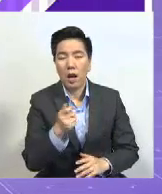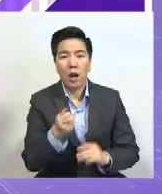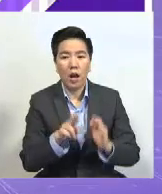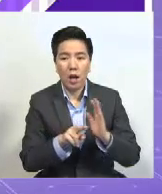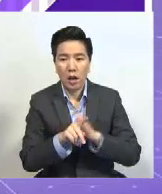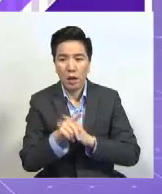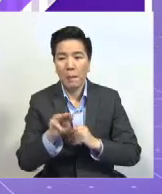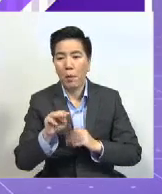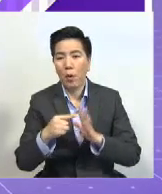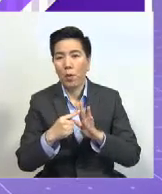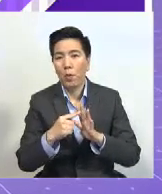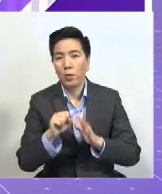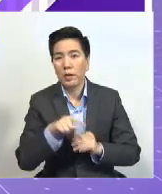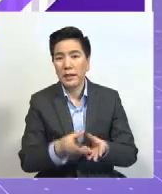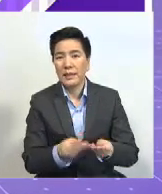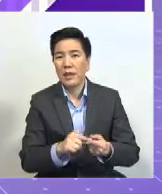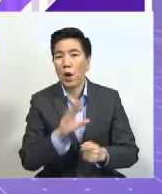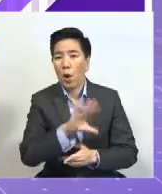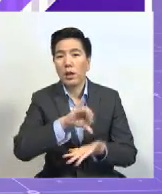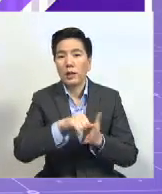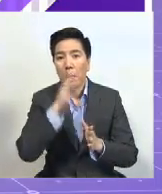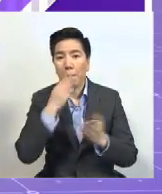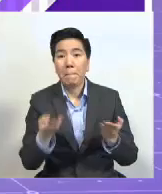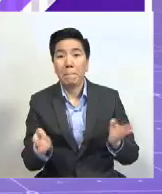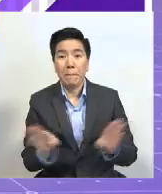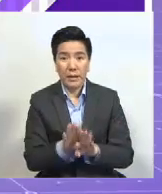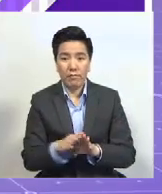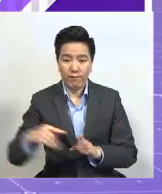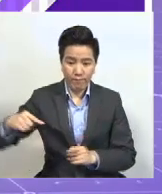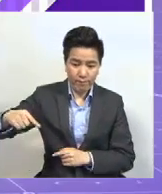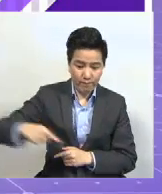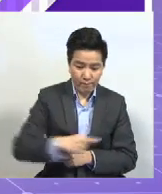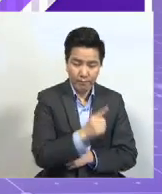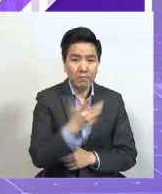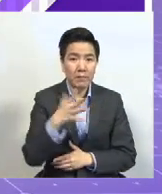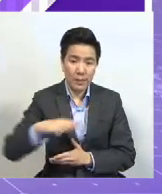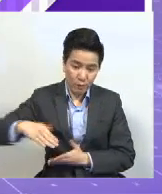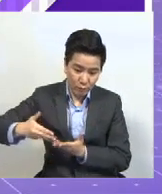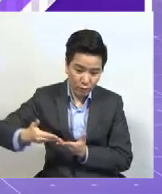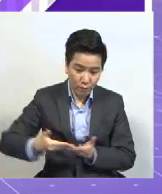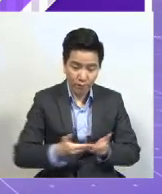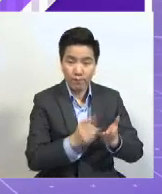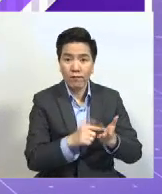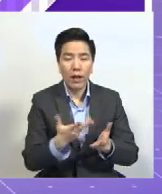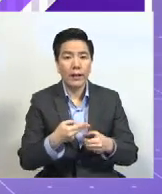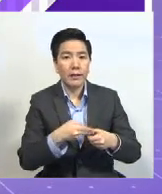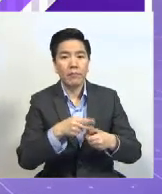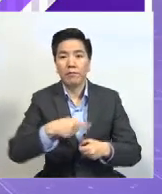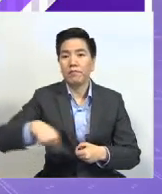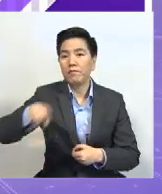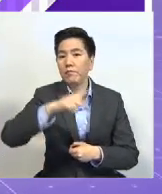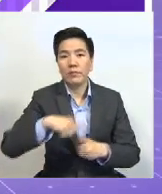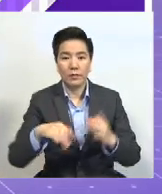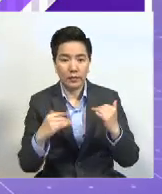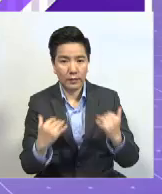ที่อยู่ในพื้นที่ของอิหร่านเนี่ยถ้าอิหร่านปิดช่องแคบนั้นเมื่อไหร่เนี่ยนะครับน้ำมันที่อยู่ในตะวันออกกล